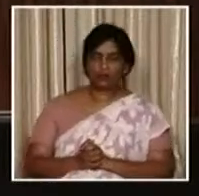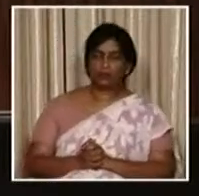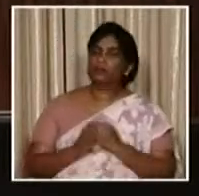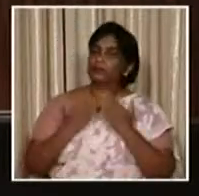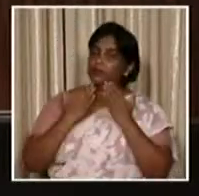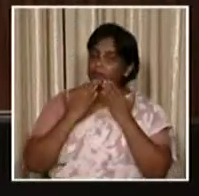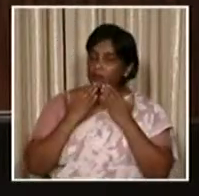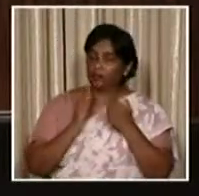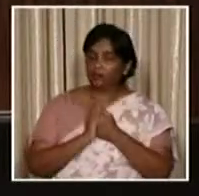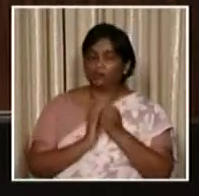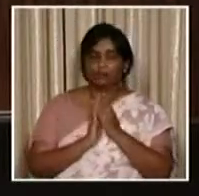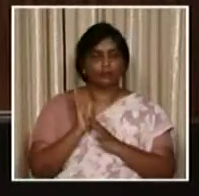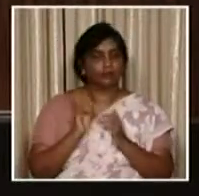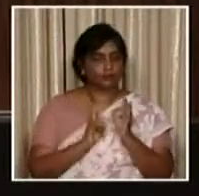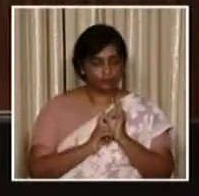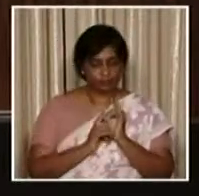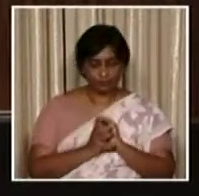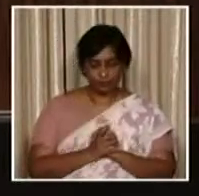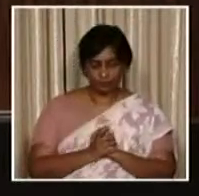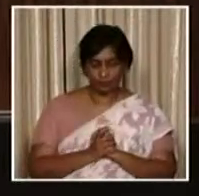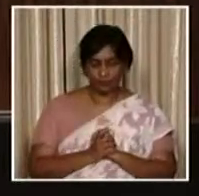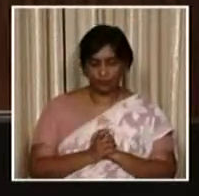Stuti Garu Mantri Tumani.